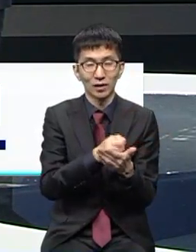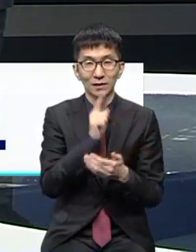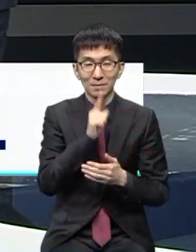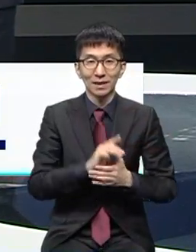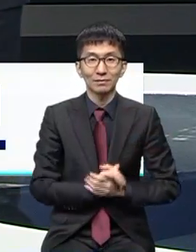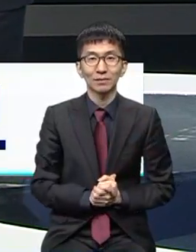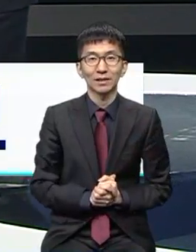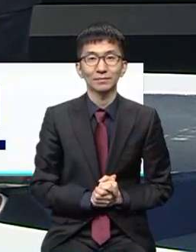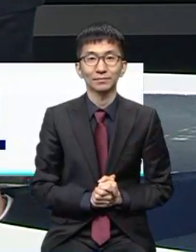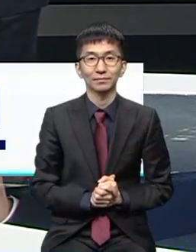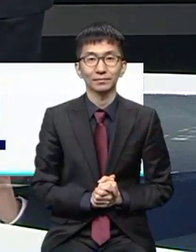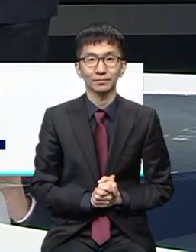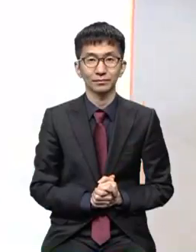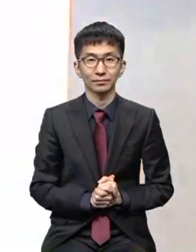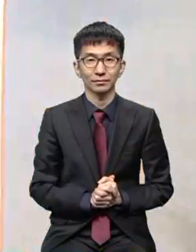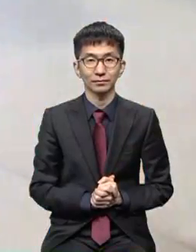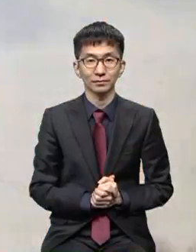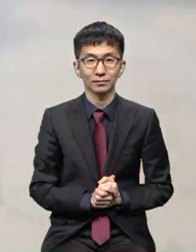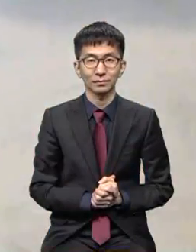기자.